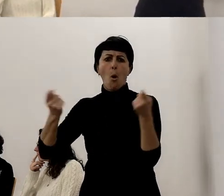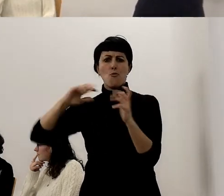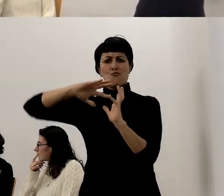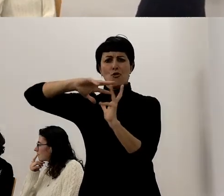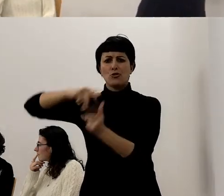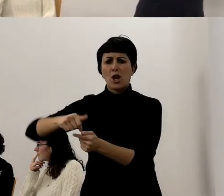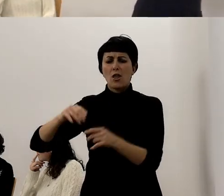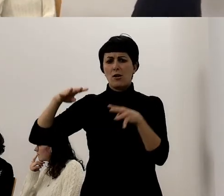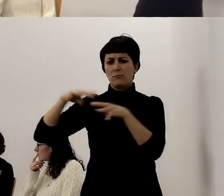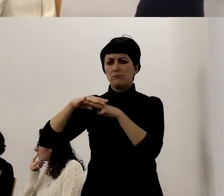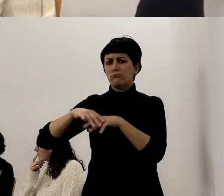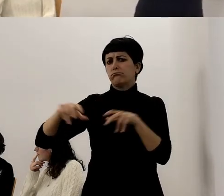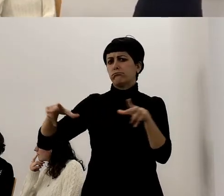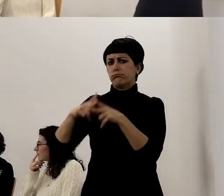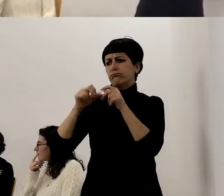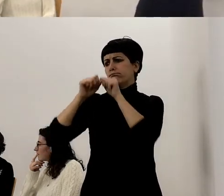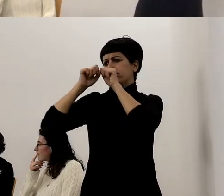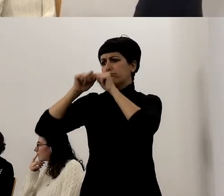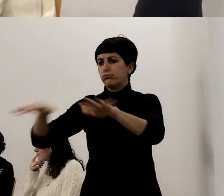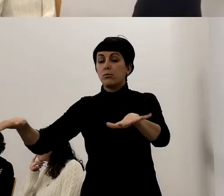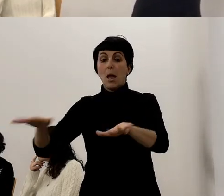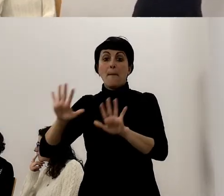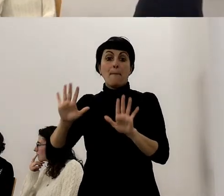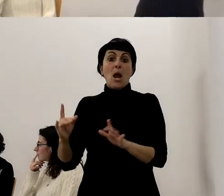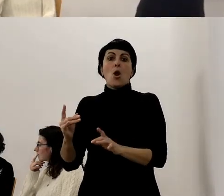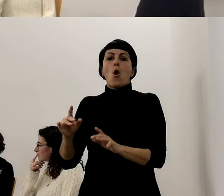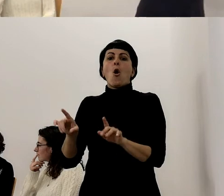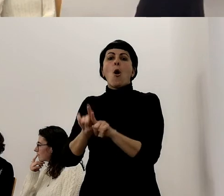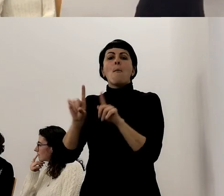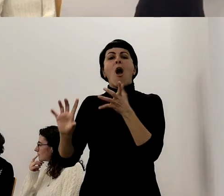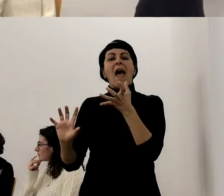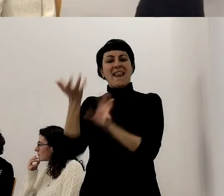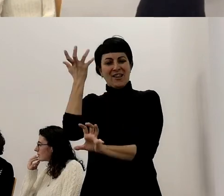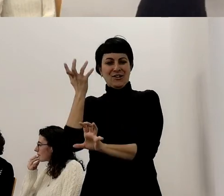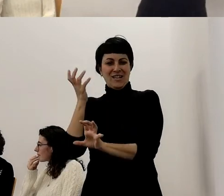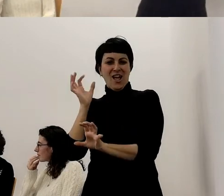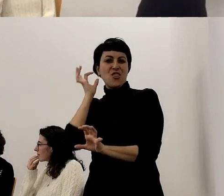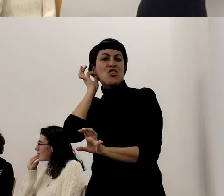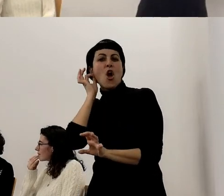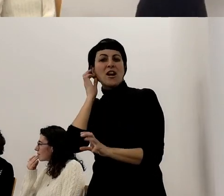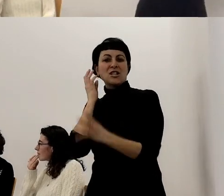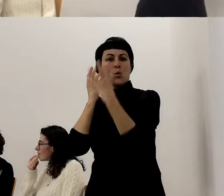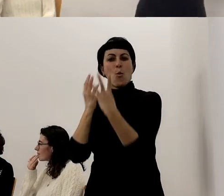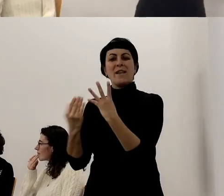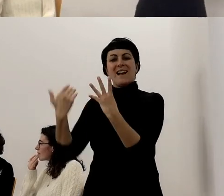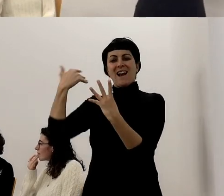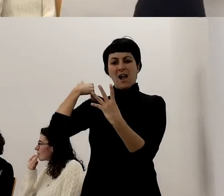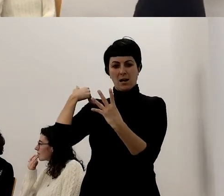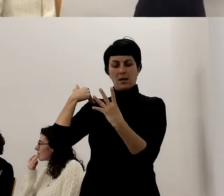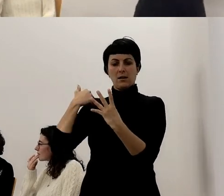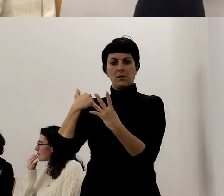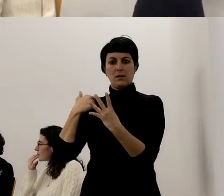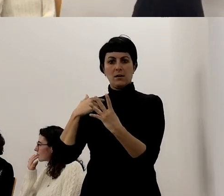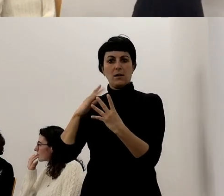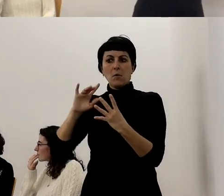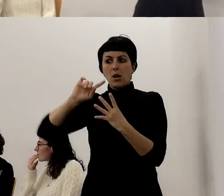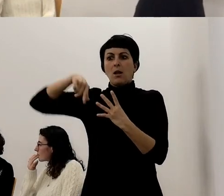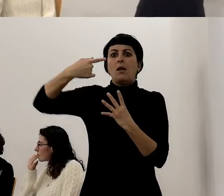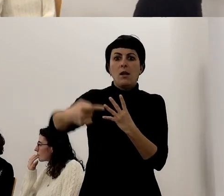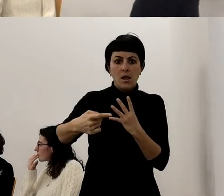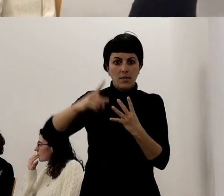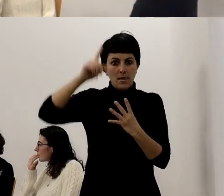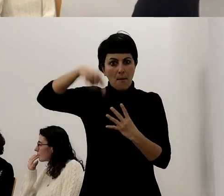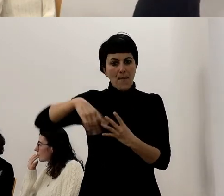les xarxes anaven plenes, però s'ha quedat amb una anècdota. Una vegada ho han fet quatre dones. Per què no la següent